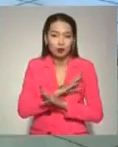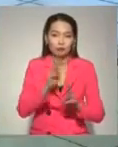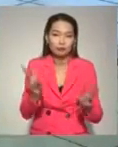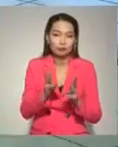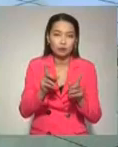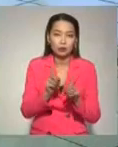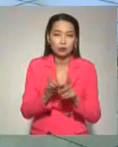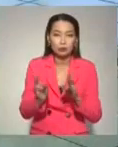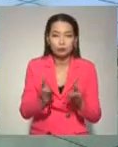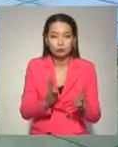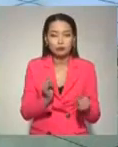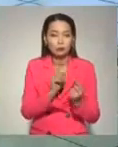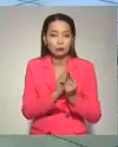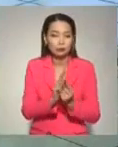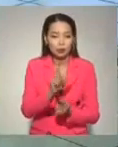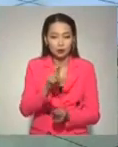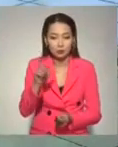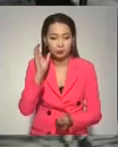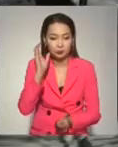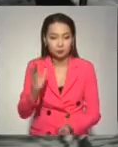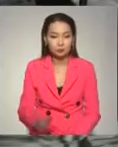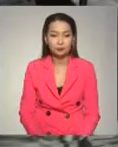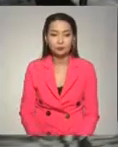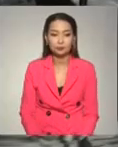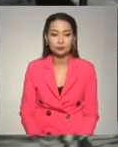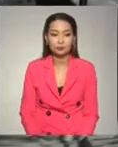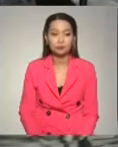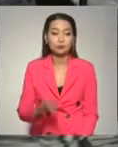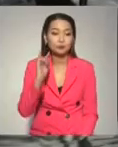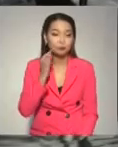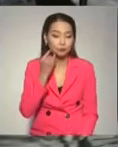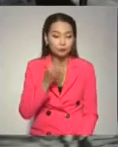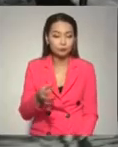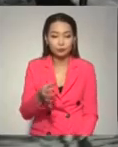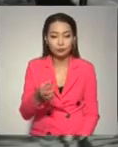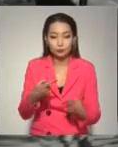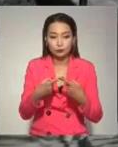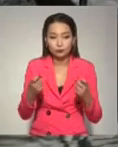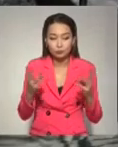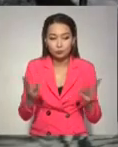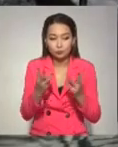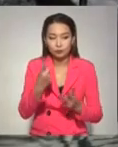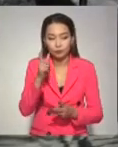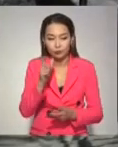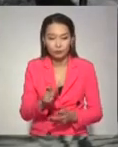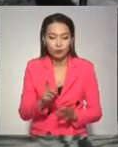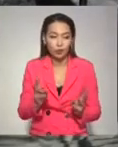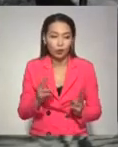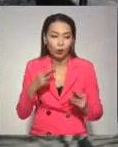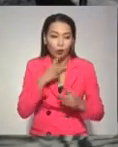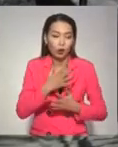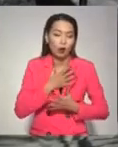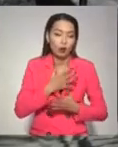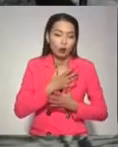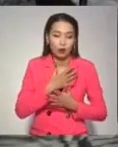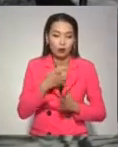жапа шеккендермен тілдескен тілшілерді тыңдайық. Павлодарда қонақ үйде өрт шығып, бір адам құланып қалды. Тілсіз жау түн